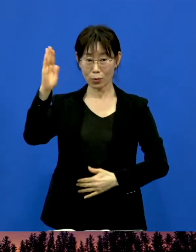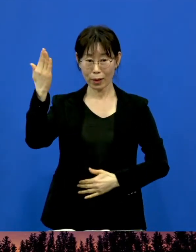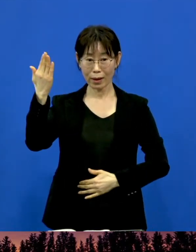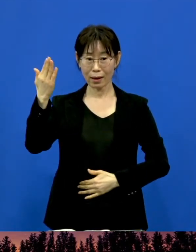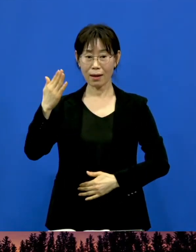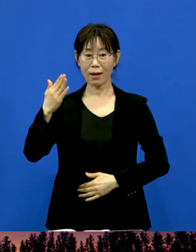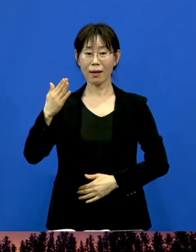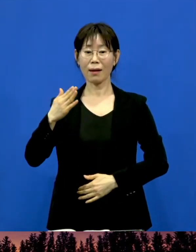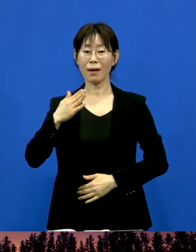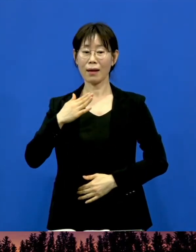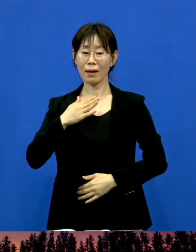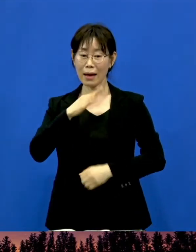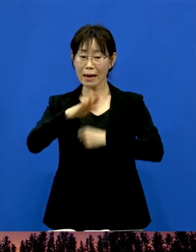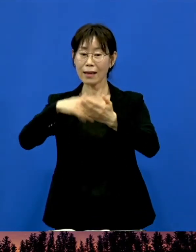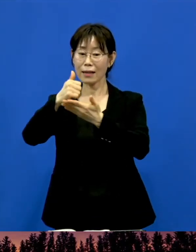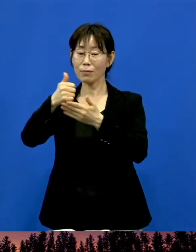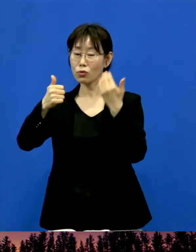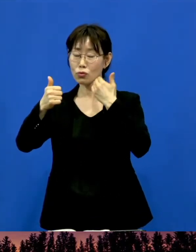내 욕망이